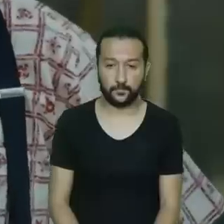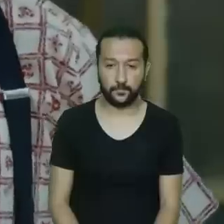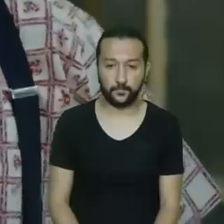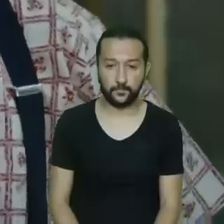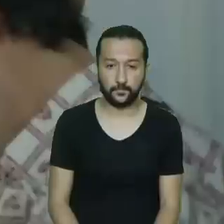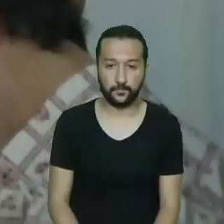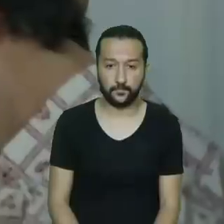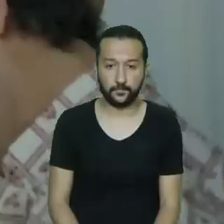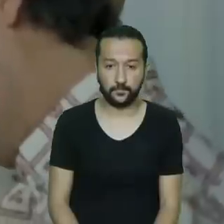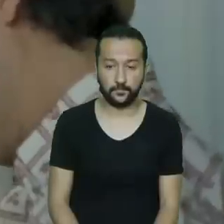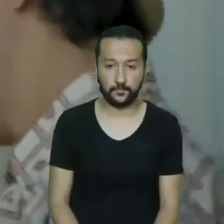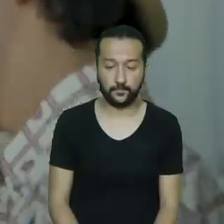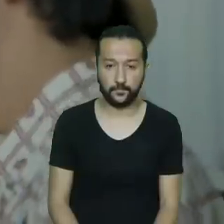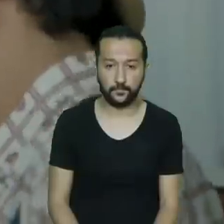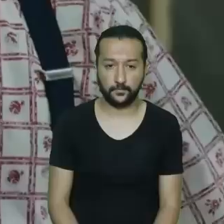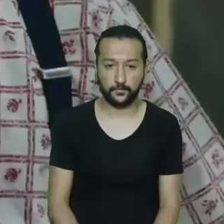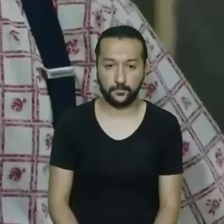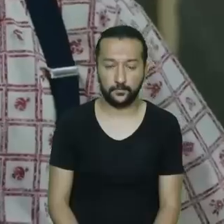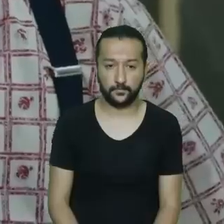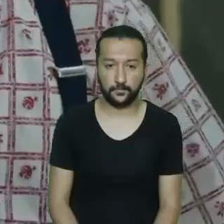Hüseyin başını yana düşürüp dudağını ısırdı.